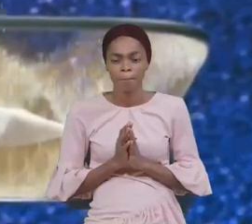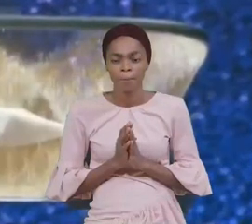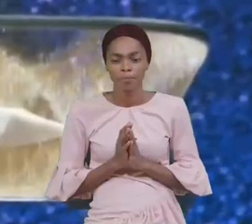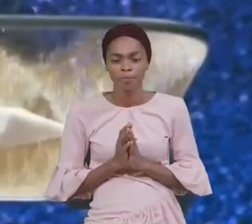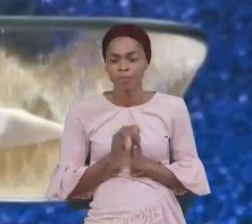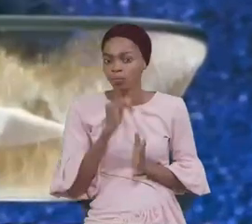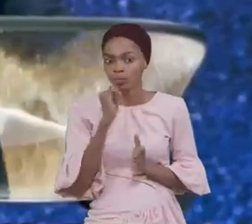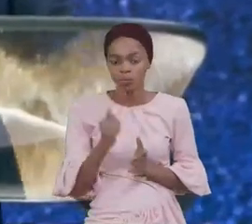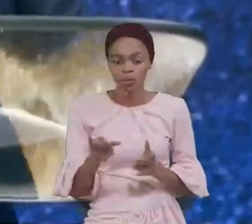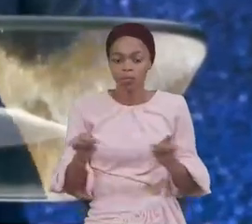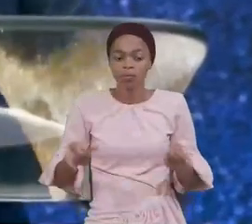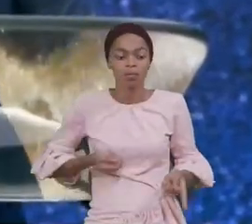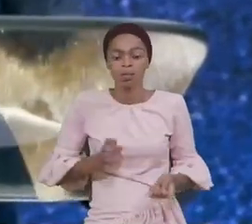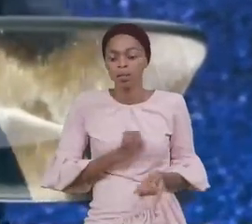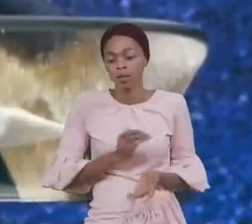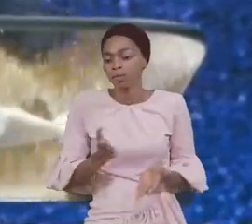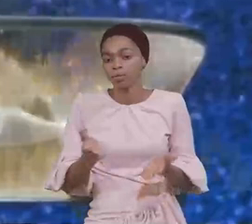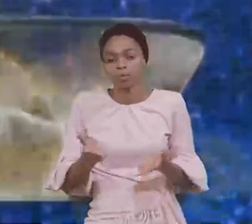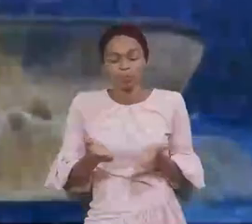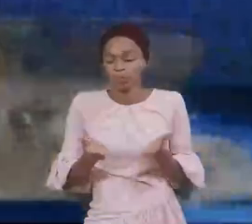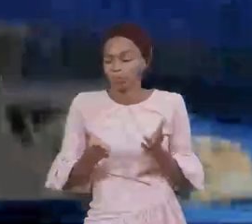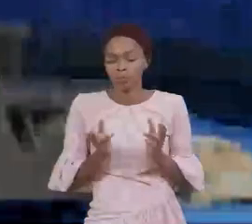Par le lieu que je veux,